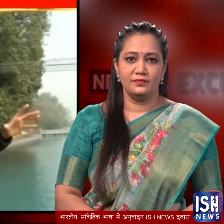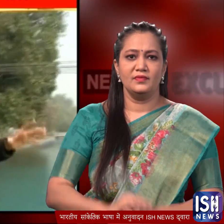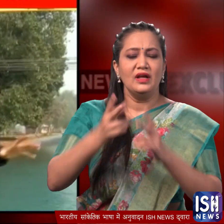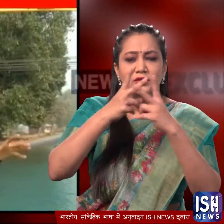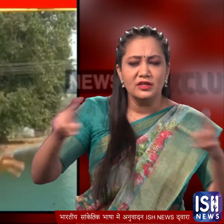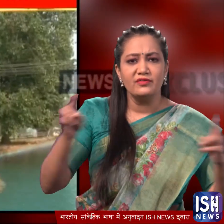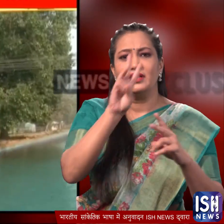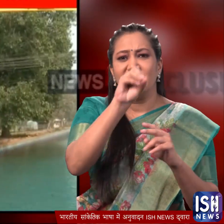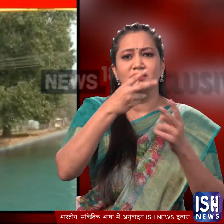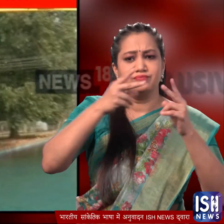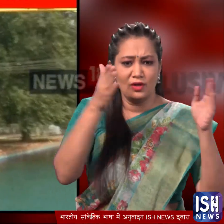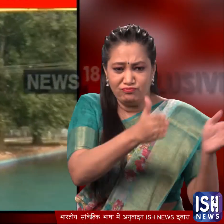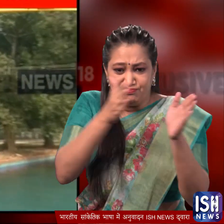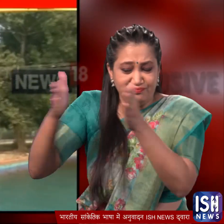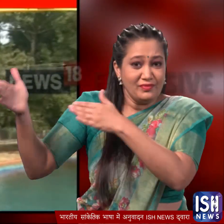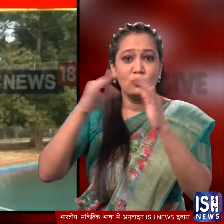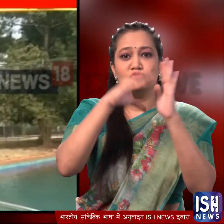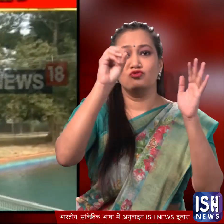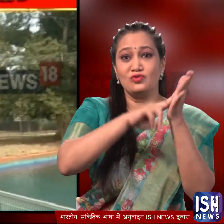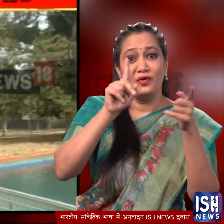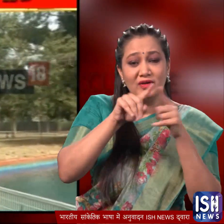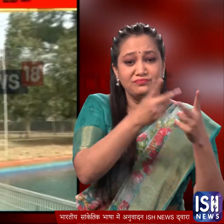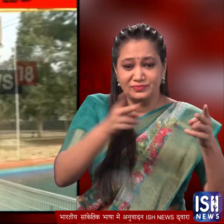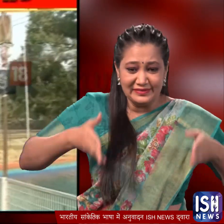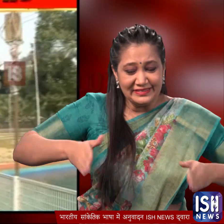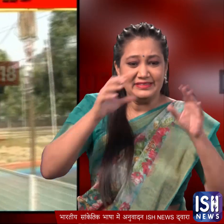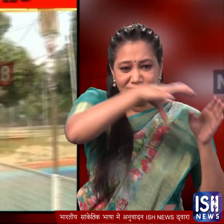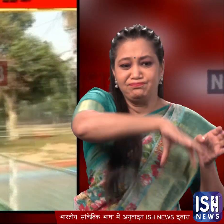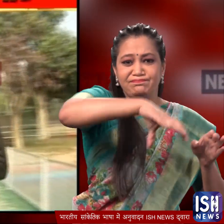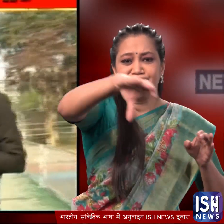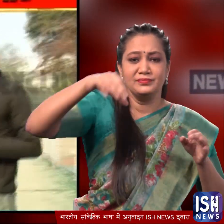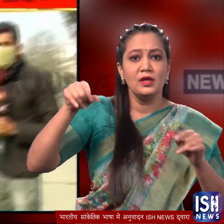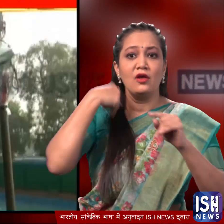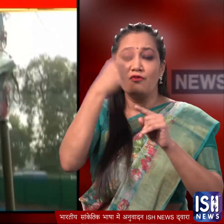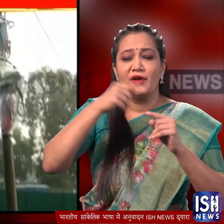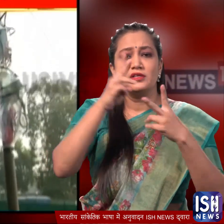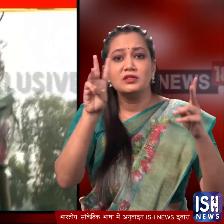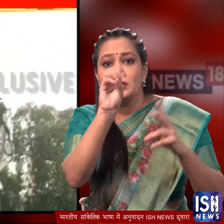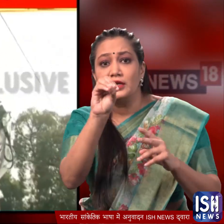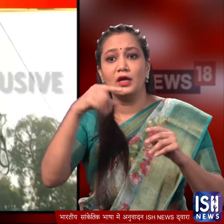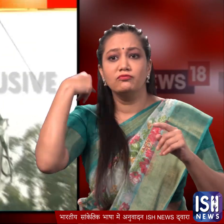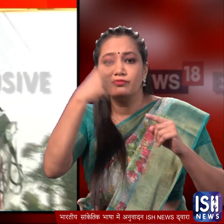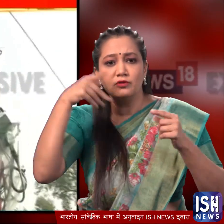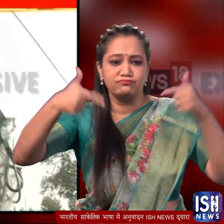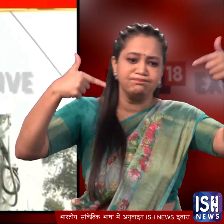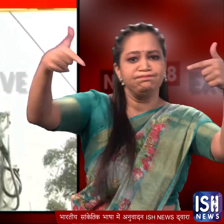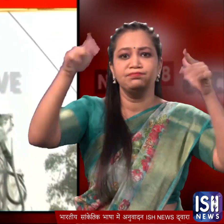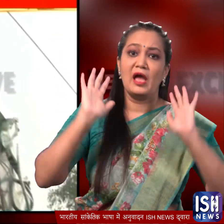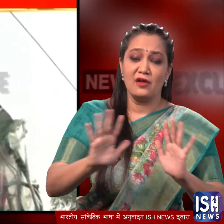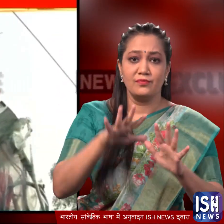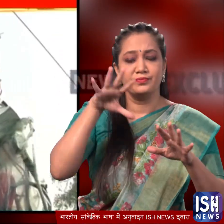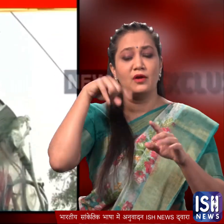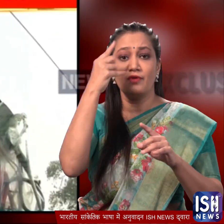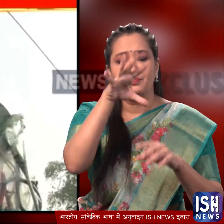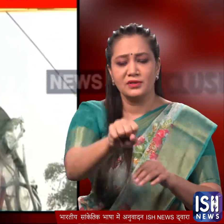20 संवेदनशील जो जोन बने हैं राजपथ के, उनमें ये 30 चेहरा पहचानने वाले जो कैमरे हैं वो